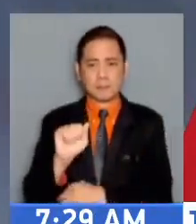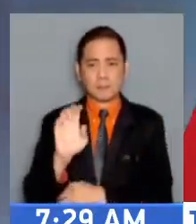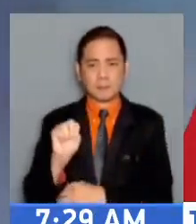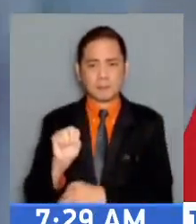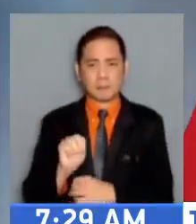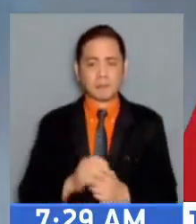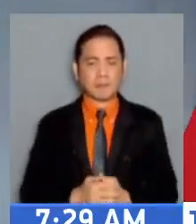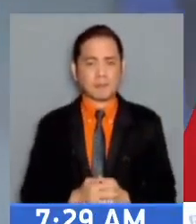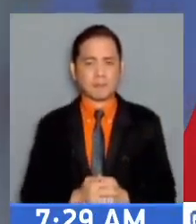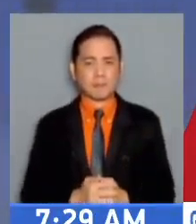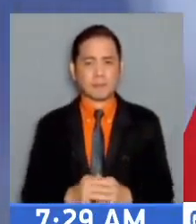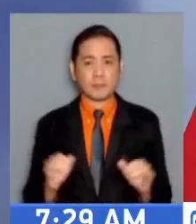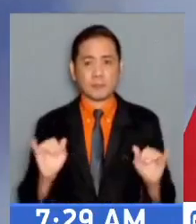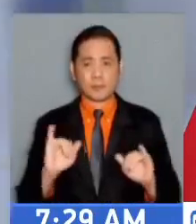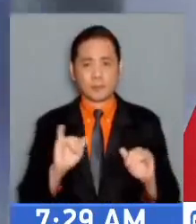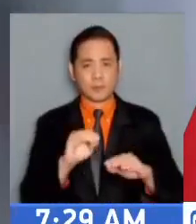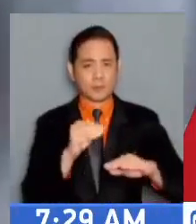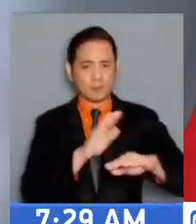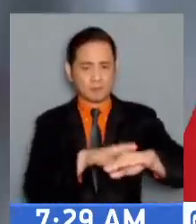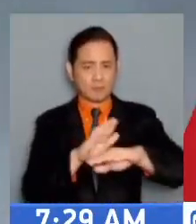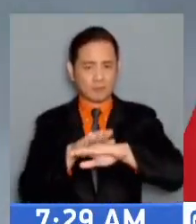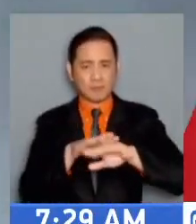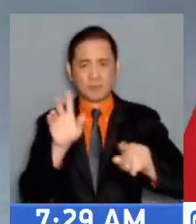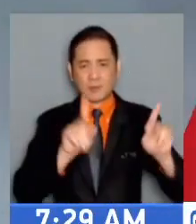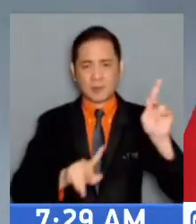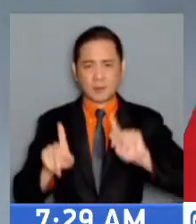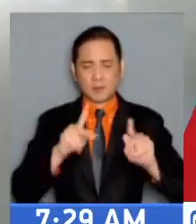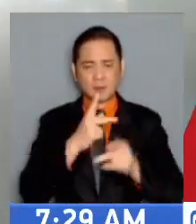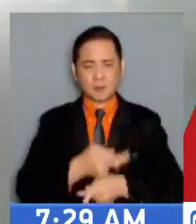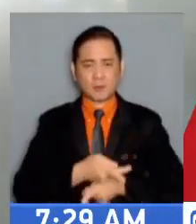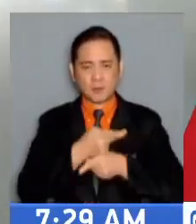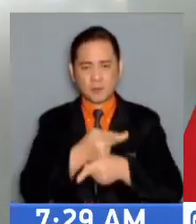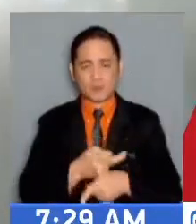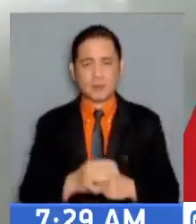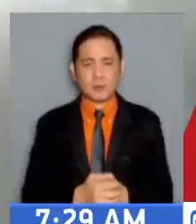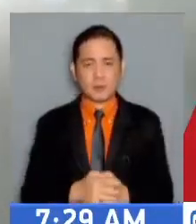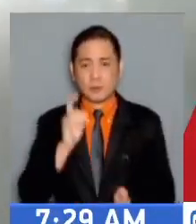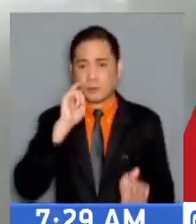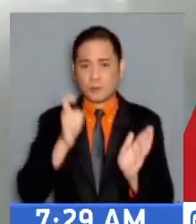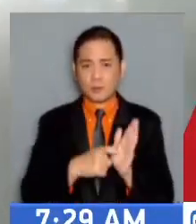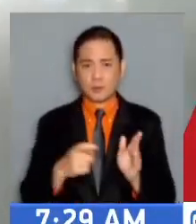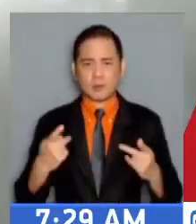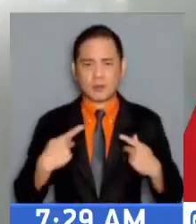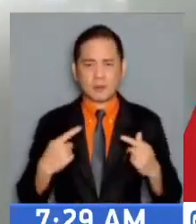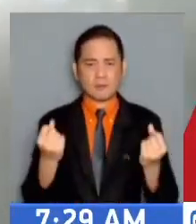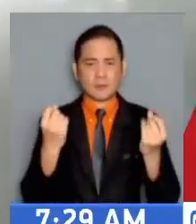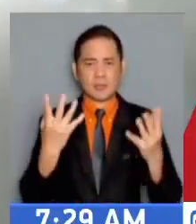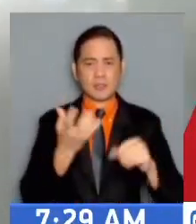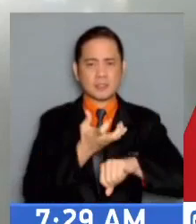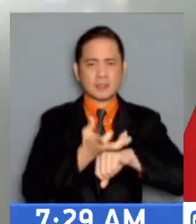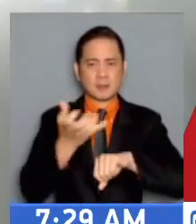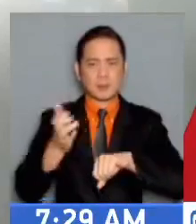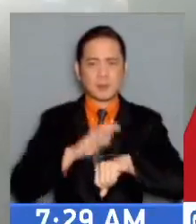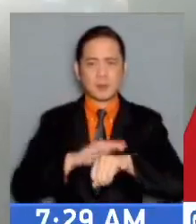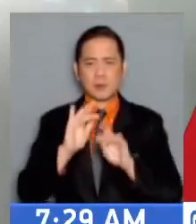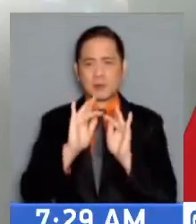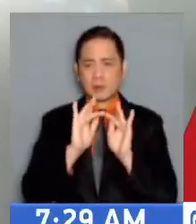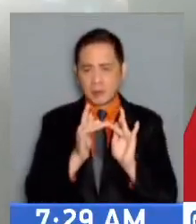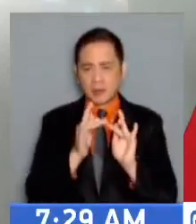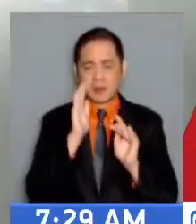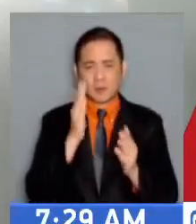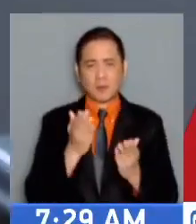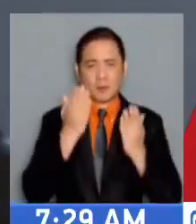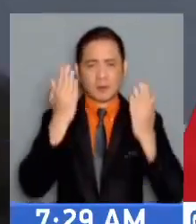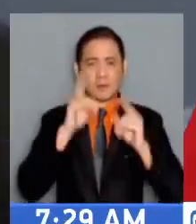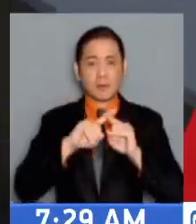in-advise sa public. Because marami po tayong napapansin ng mga scams po online that offer so many different immigration services,